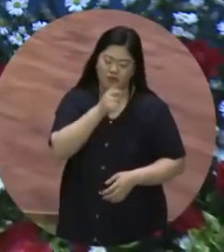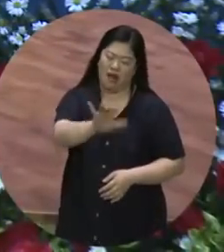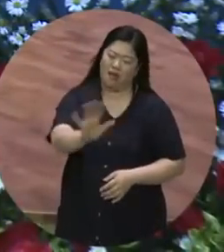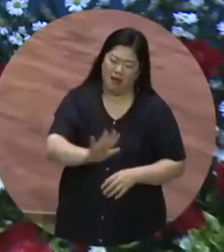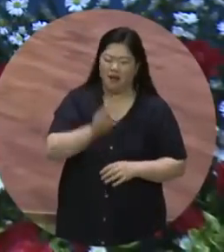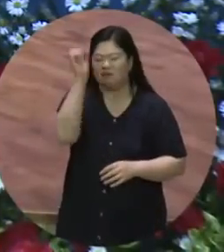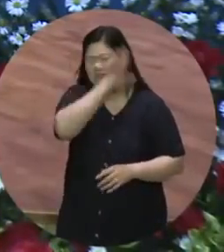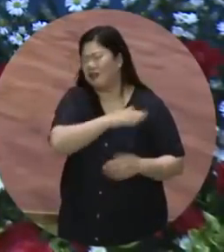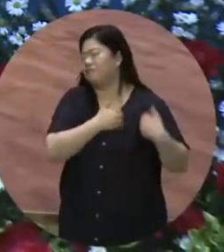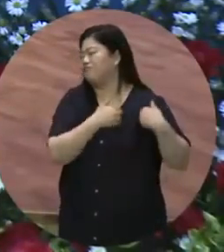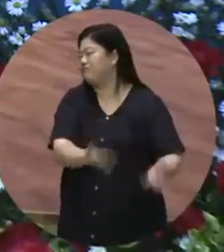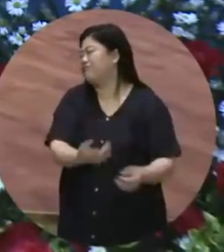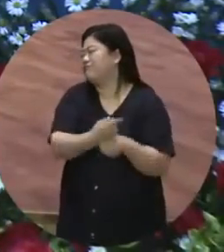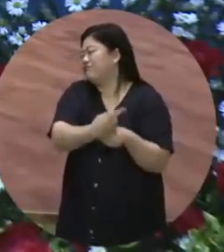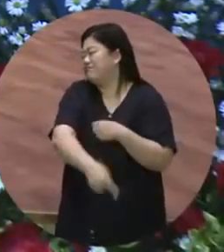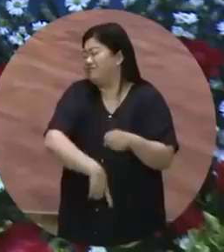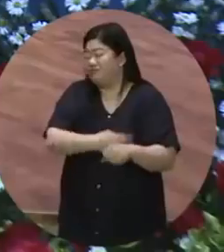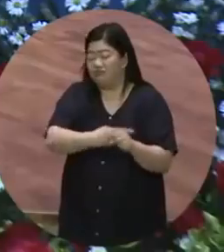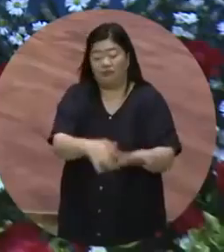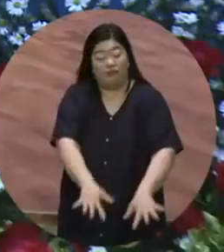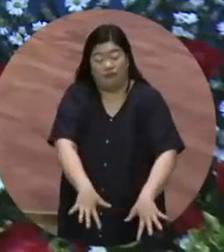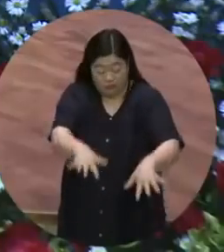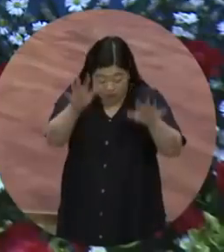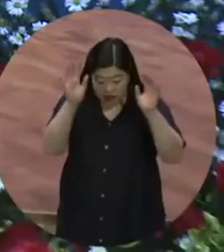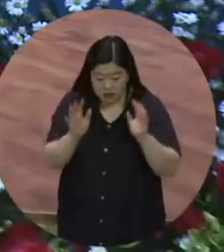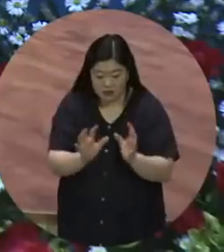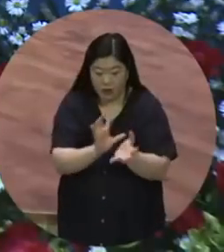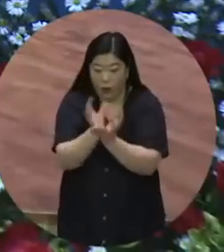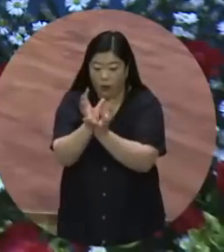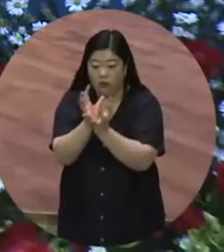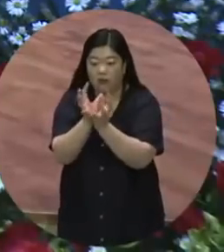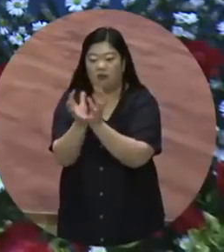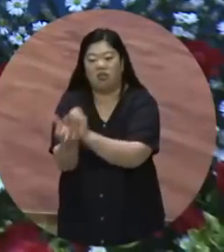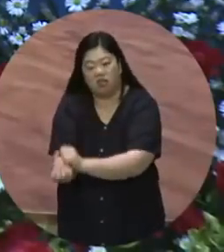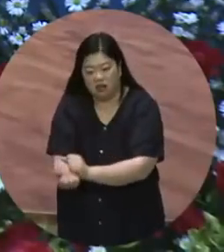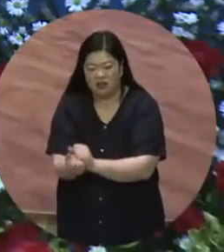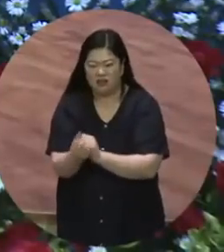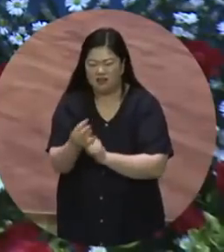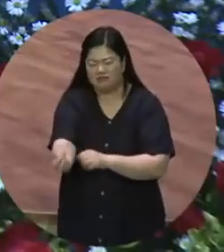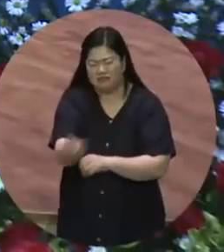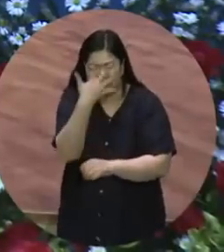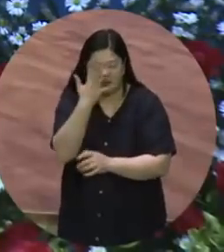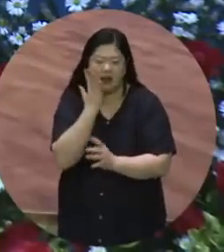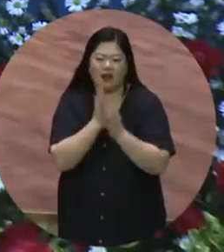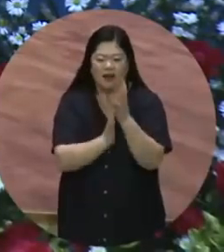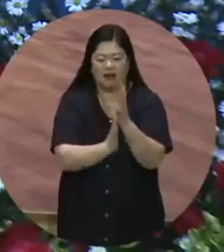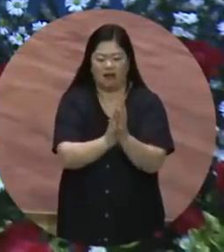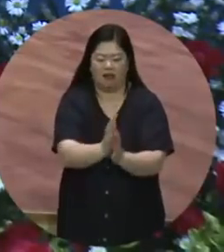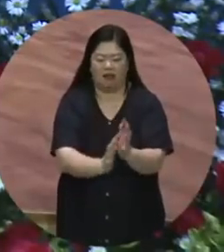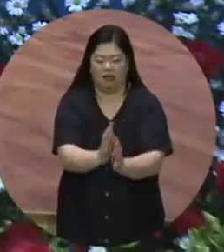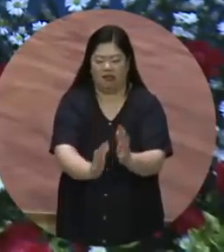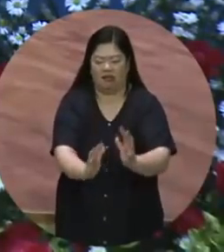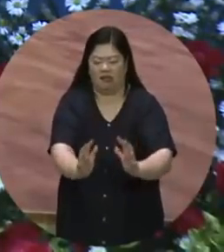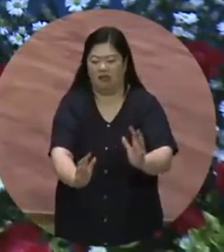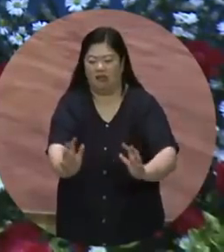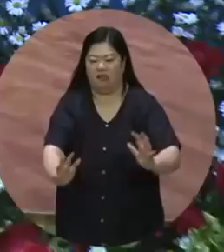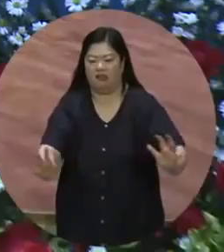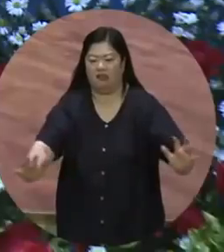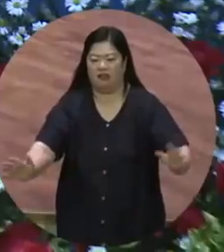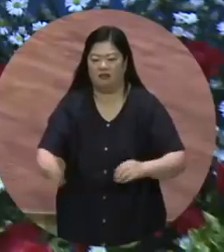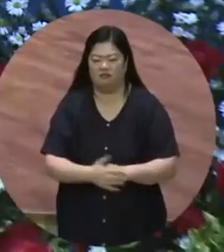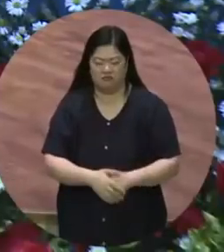그냥 두었습니다. 그랬더니 이렇게 꽃들은 다 죽어버리고 잡초만 무성한